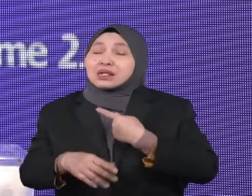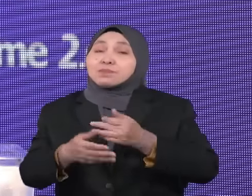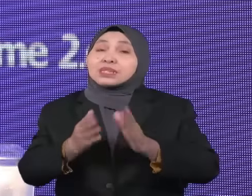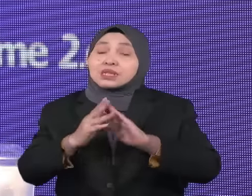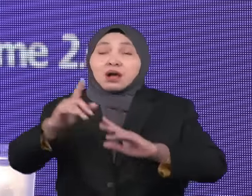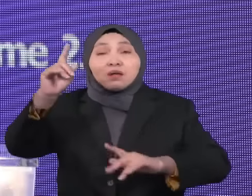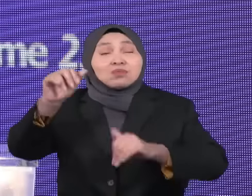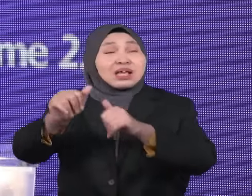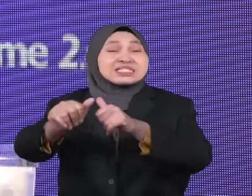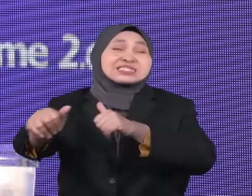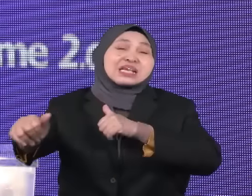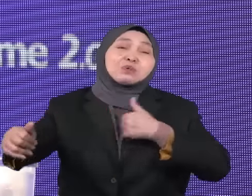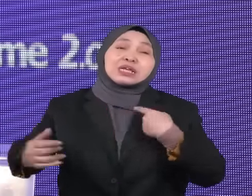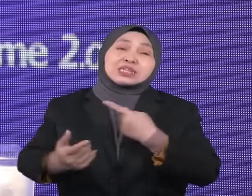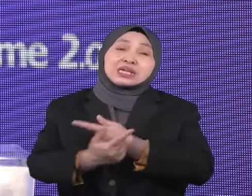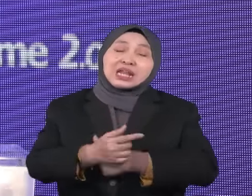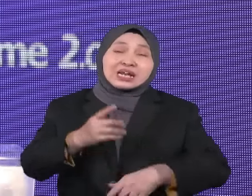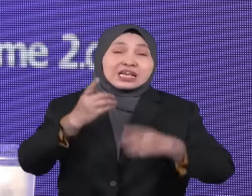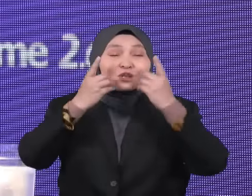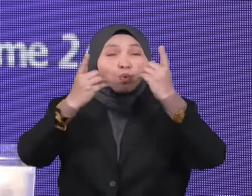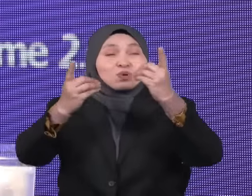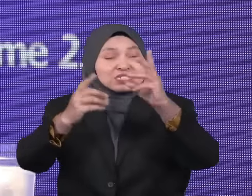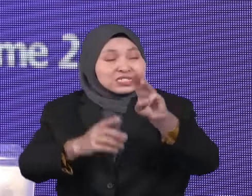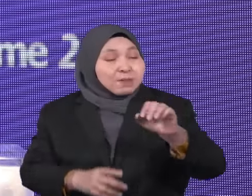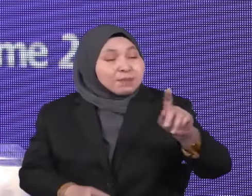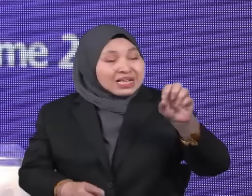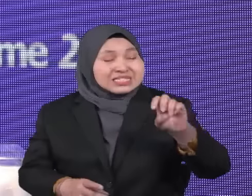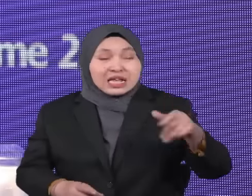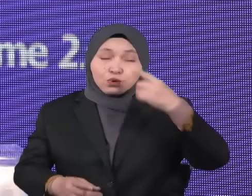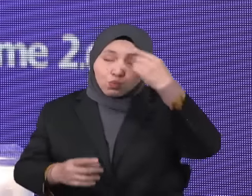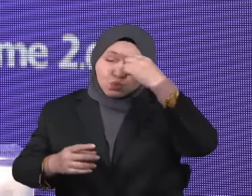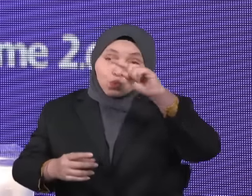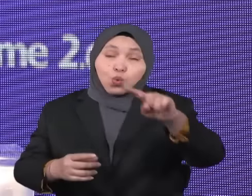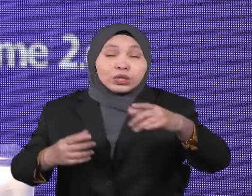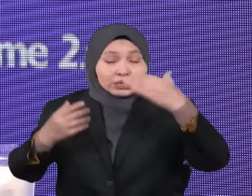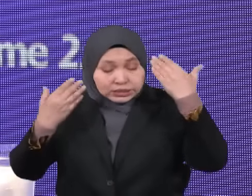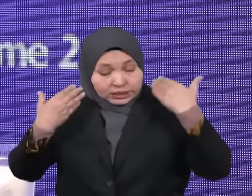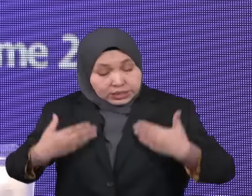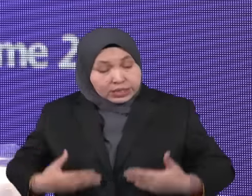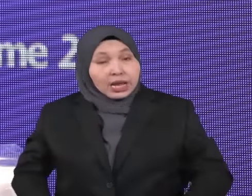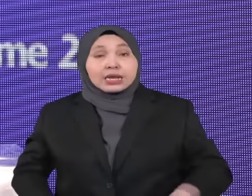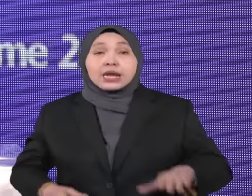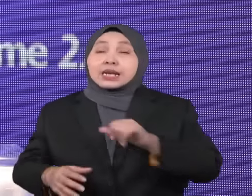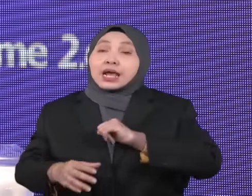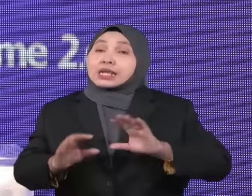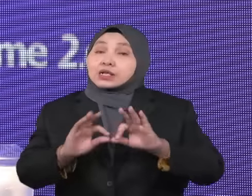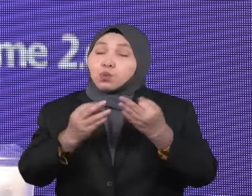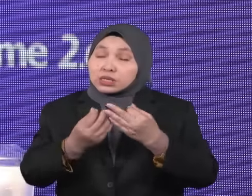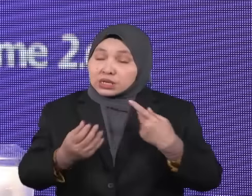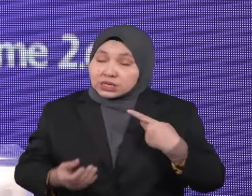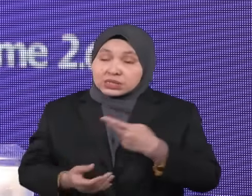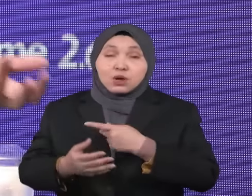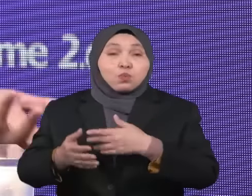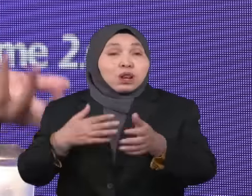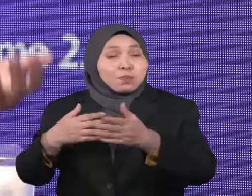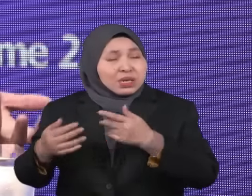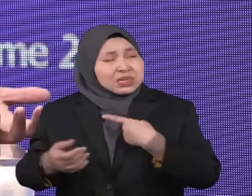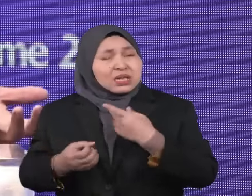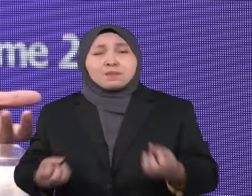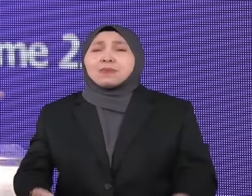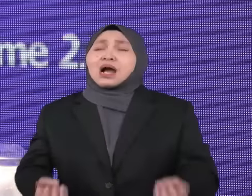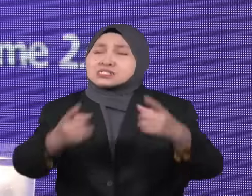Allah jauhkan kita daripada dosa maksiat bagi diri dan ahli keluarga kita, dan lebih daripada itu kalaupun kita ini banyak